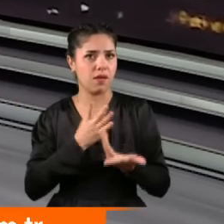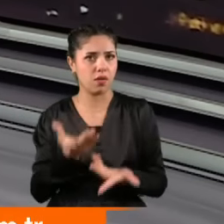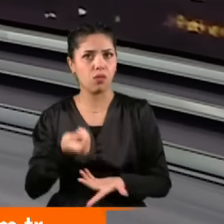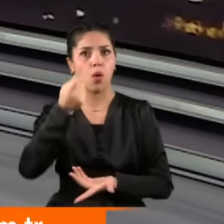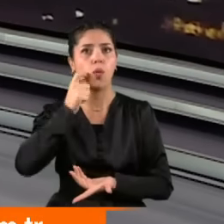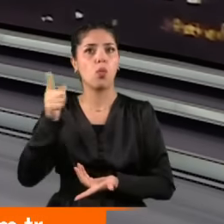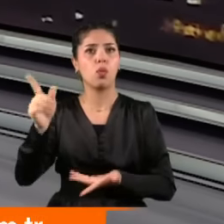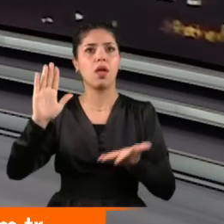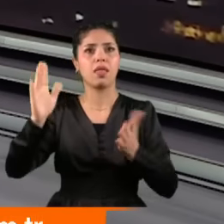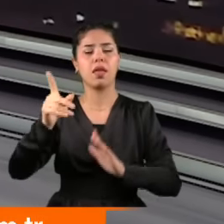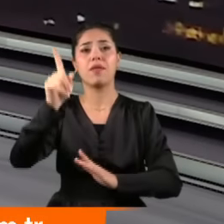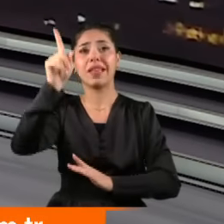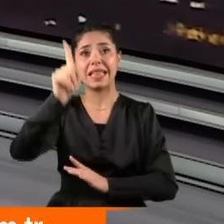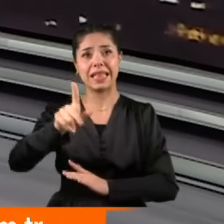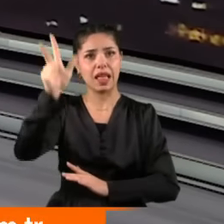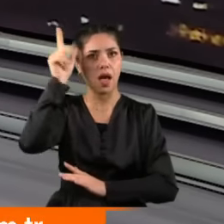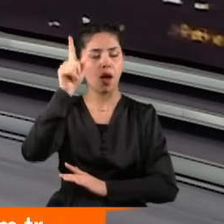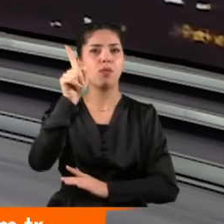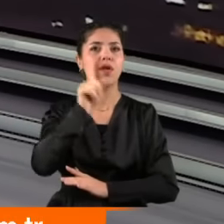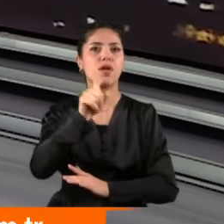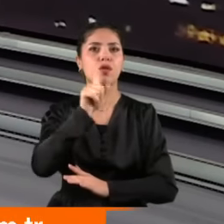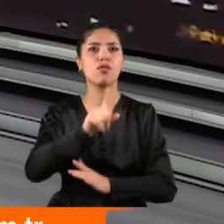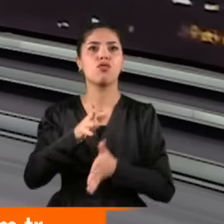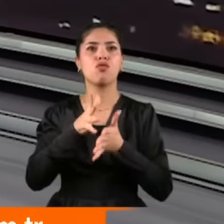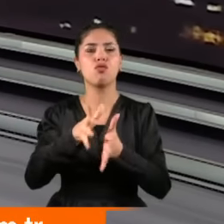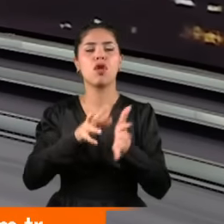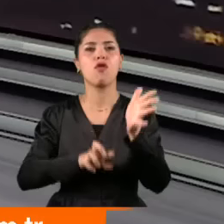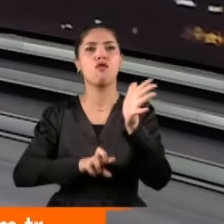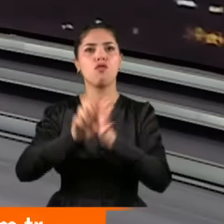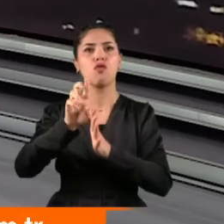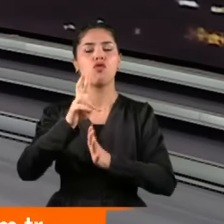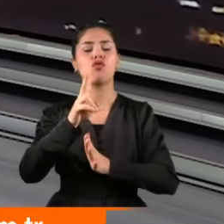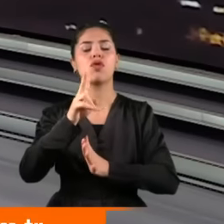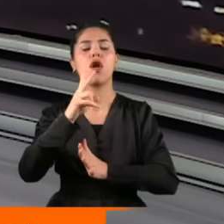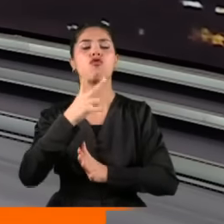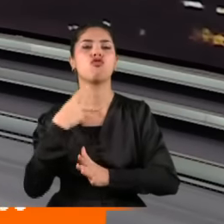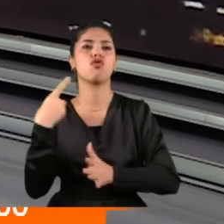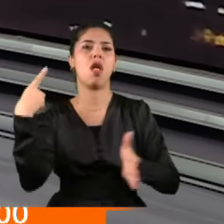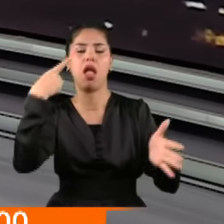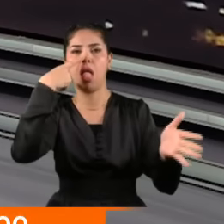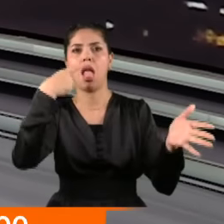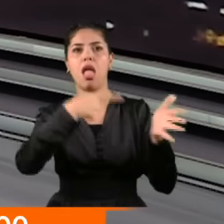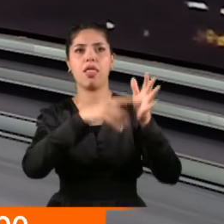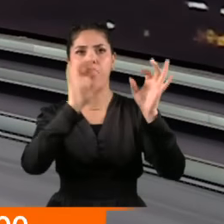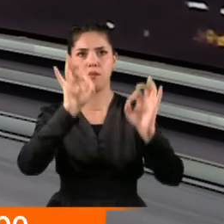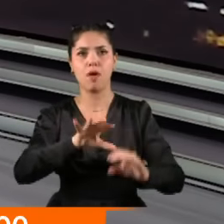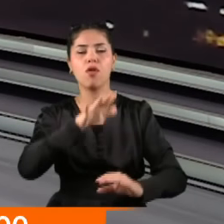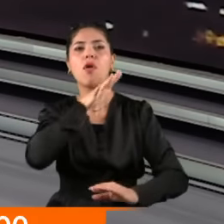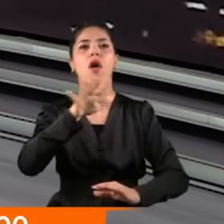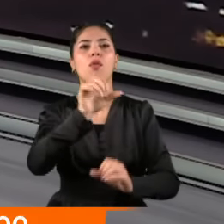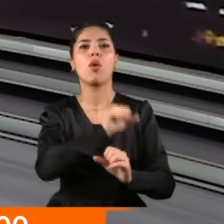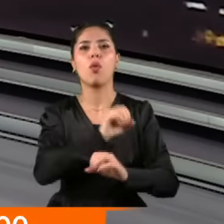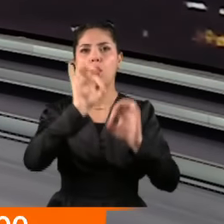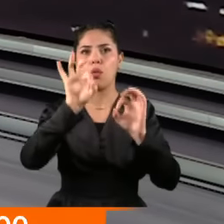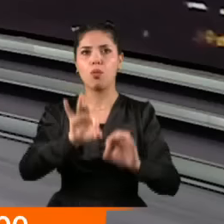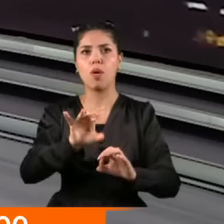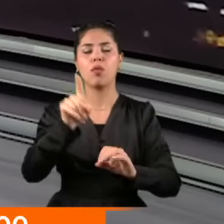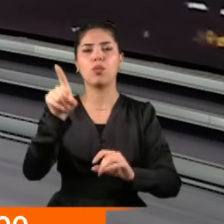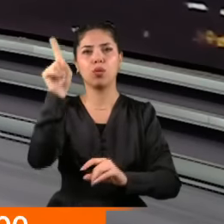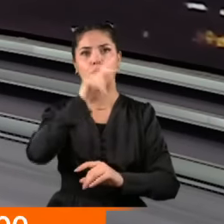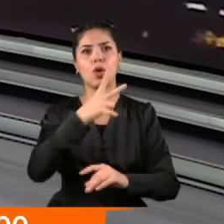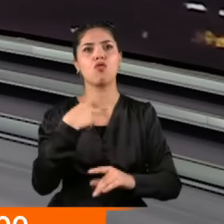ilk kez Amerikan ve İngiliz üretimi füzeleri Rusya'ya karşı kullanmaya başladı. Özellikle Avrupa'da korku yaratan bu gelişmenin ardından Rusya da boş